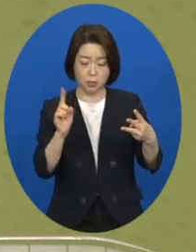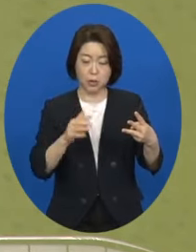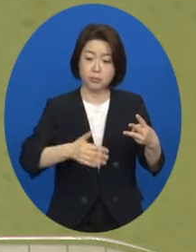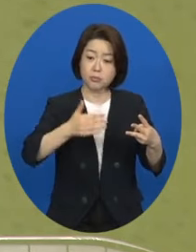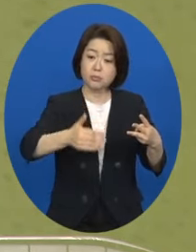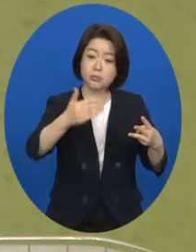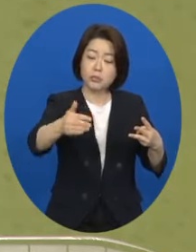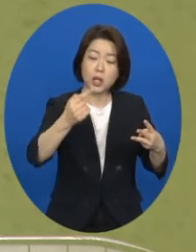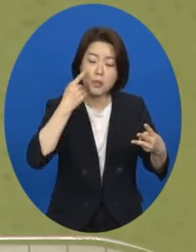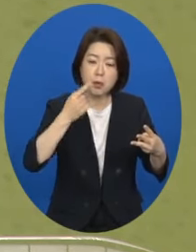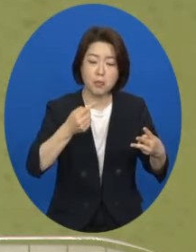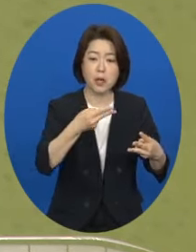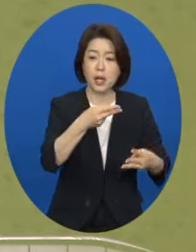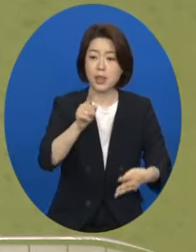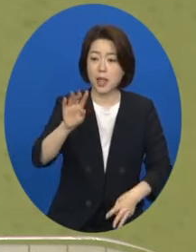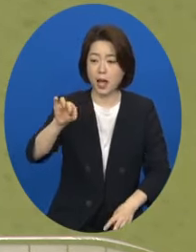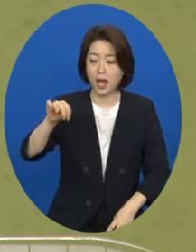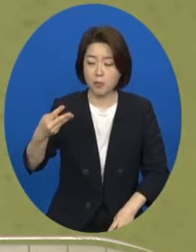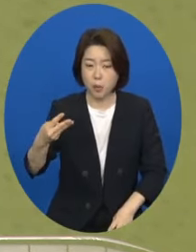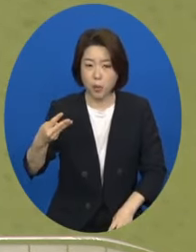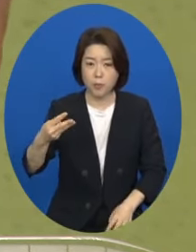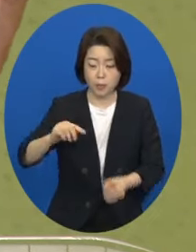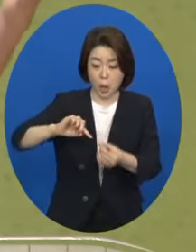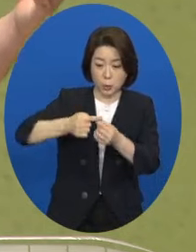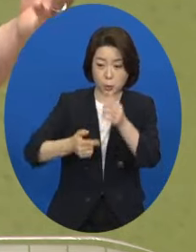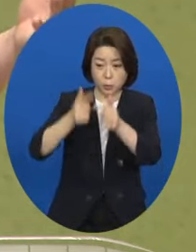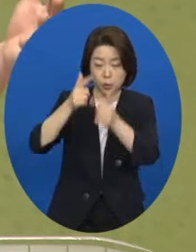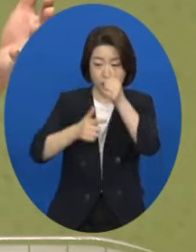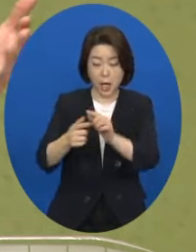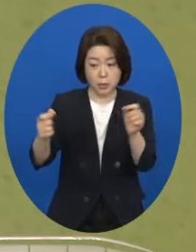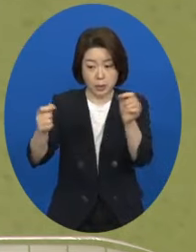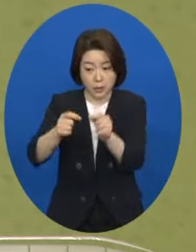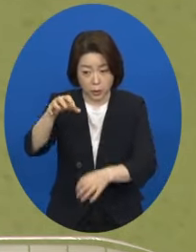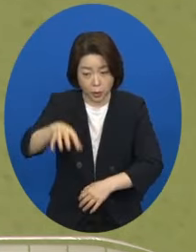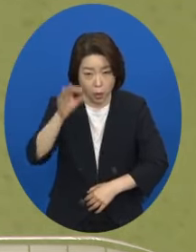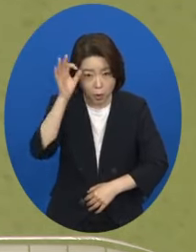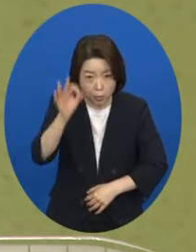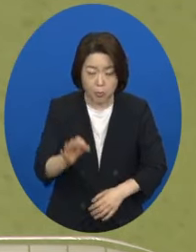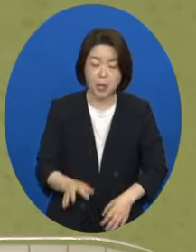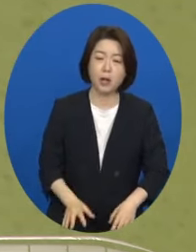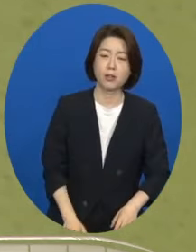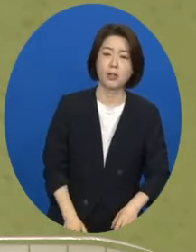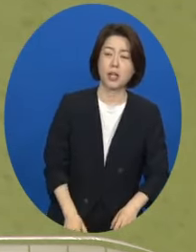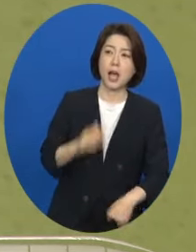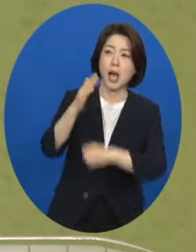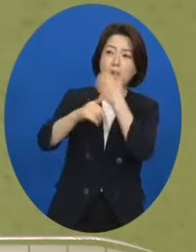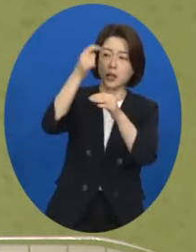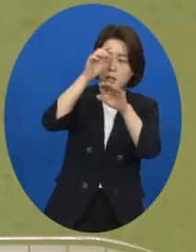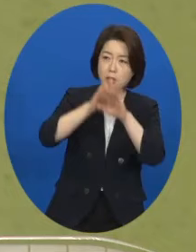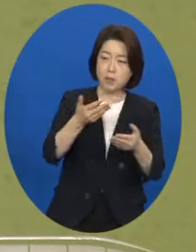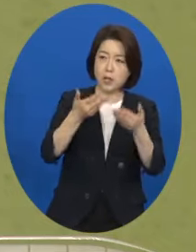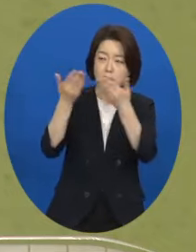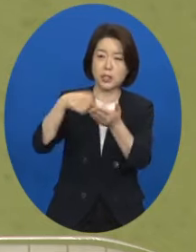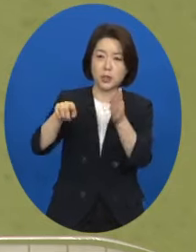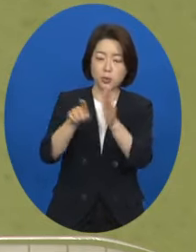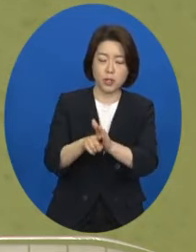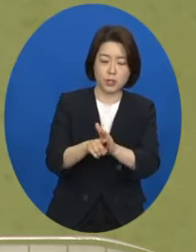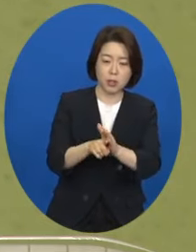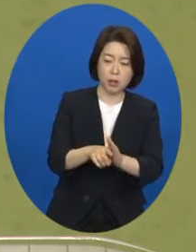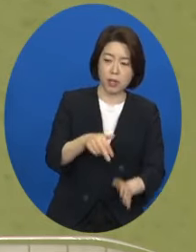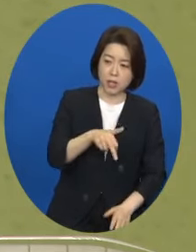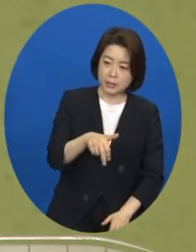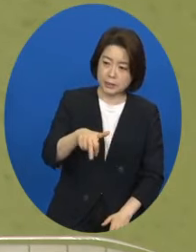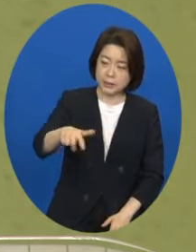보면 다볼의 상수리나무에 가면 하나님을 예배로 올라가는 세 사람 중에 한 사람이 하나님께